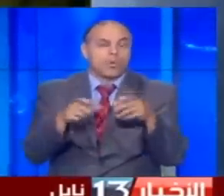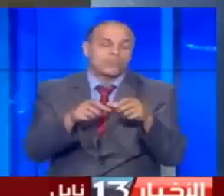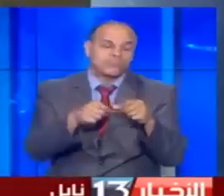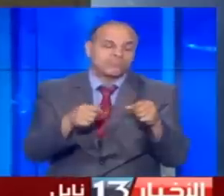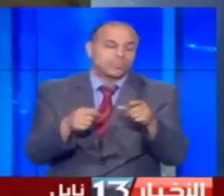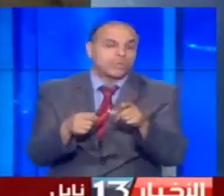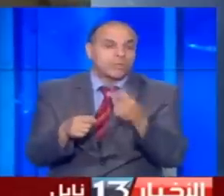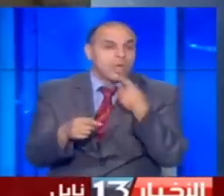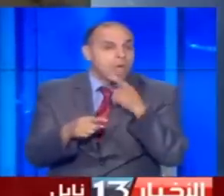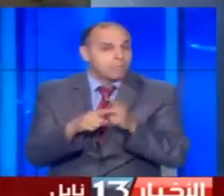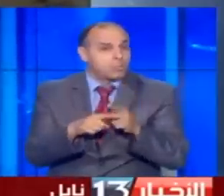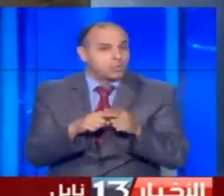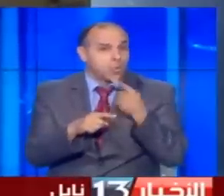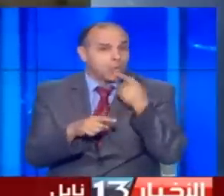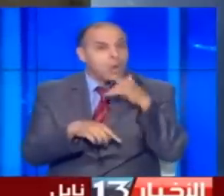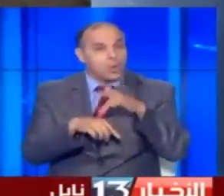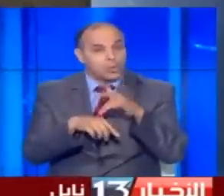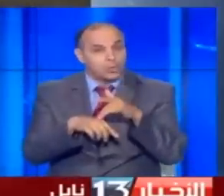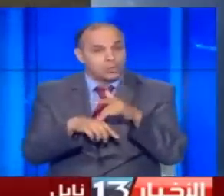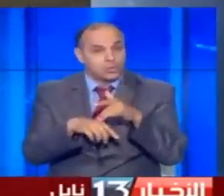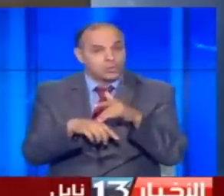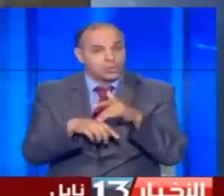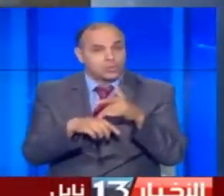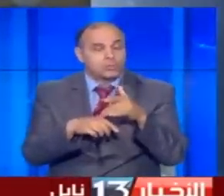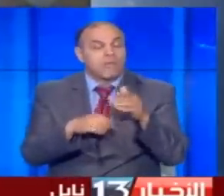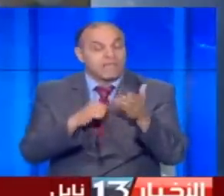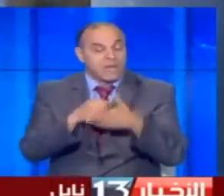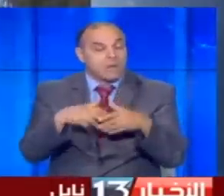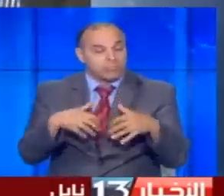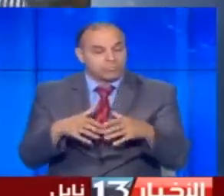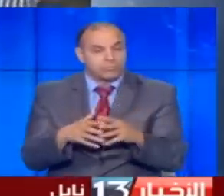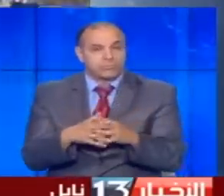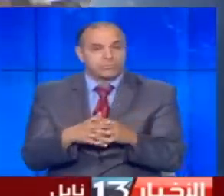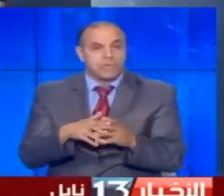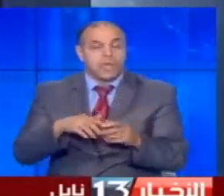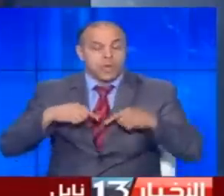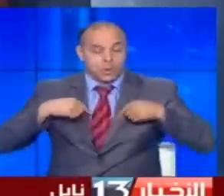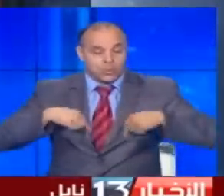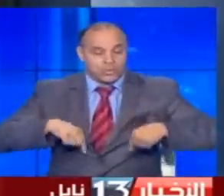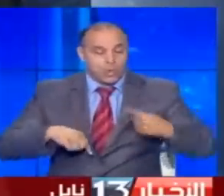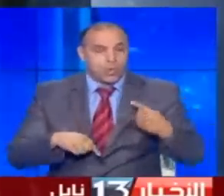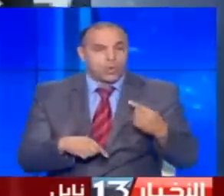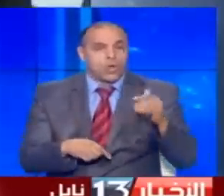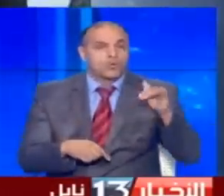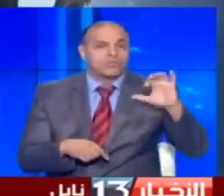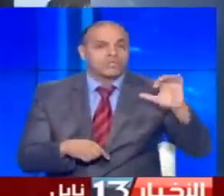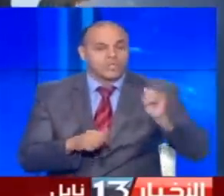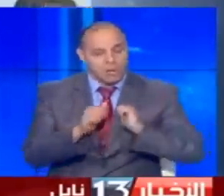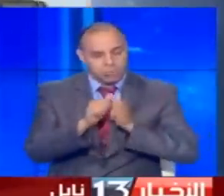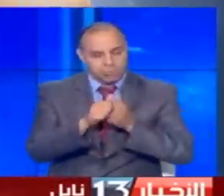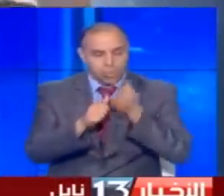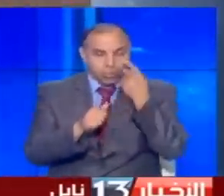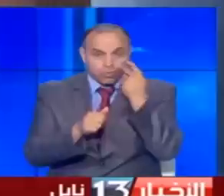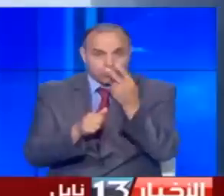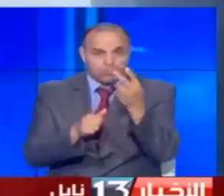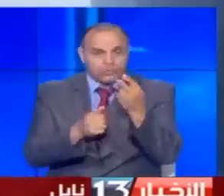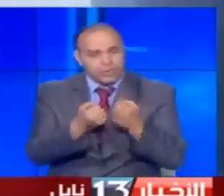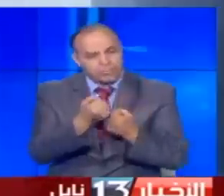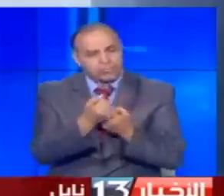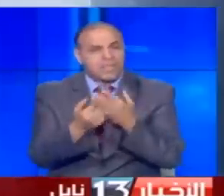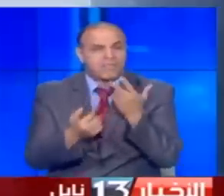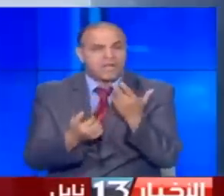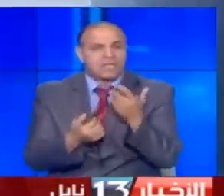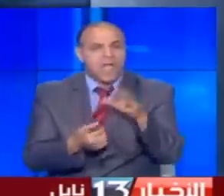بالاضافه الى اضرار طالت المجال الفلاحي رئيس الحكومه يوسف الشاهد الذي تابع عمليات النجده والانقاذ